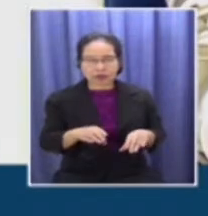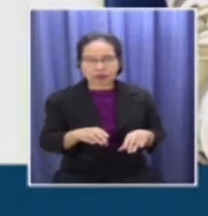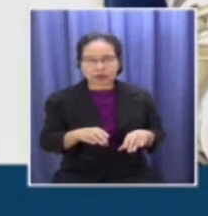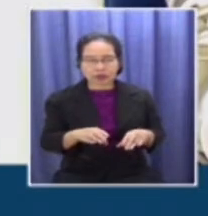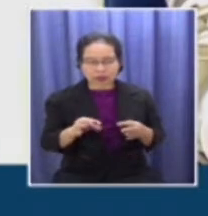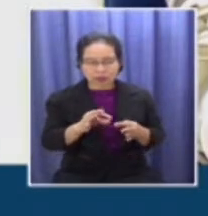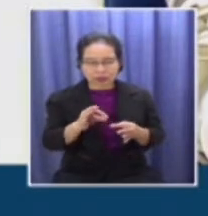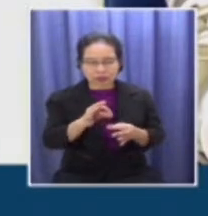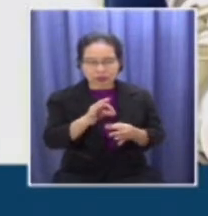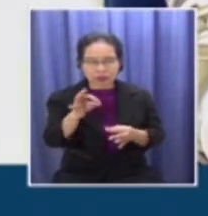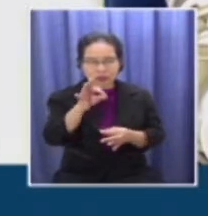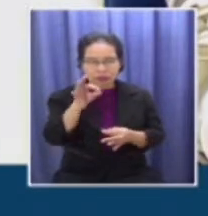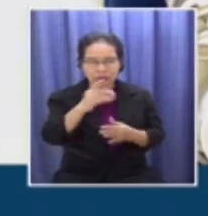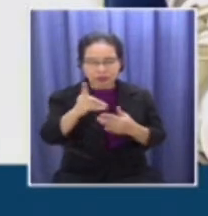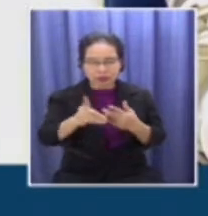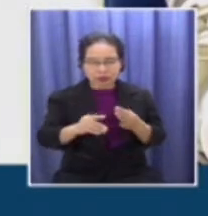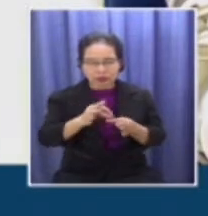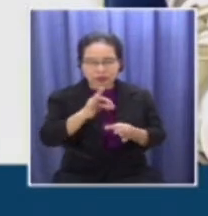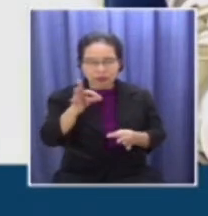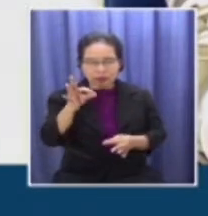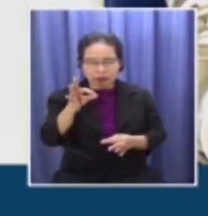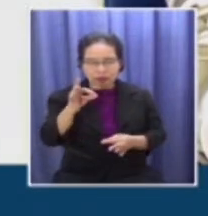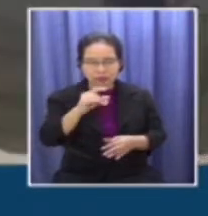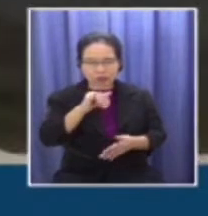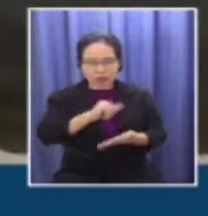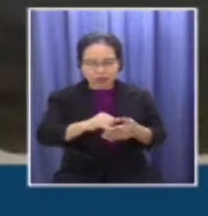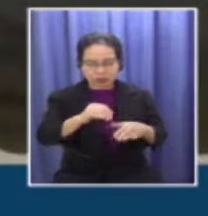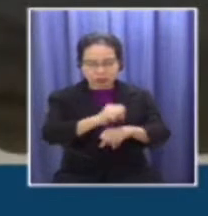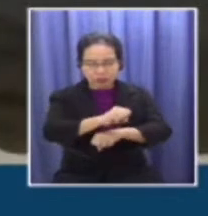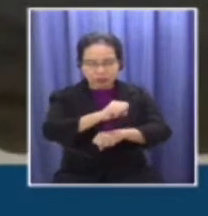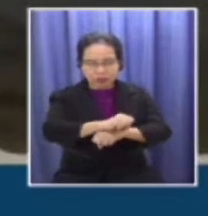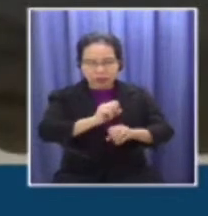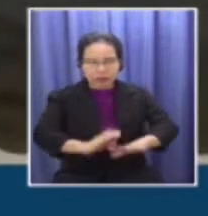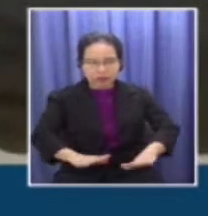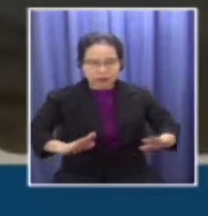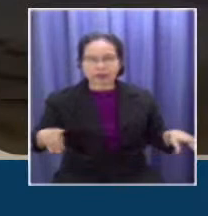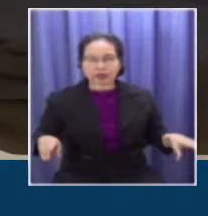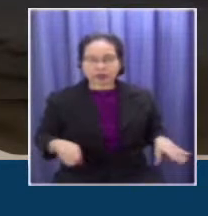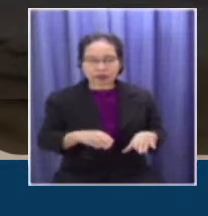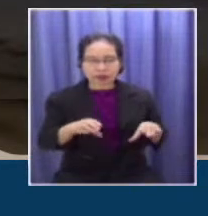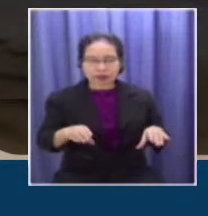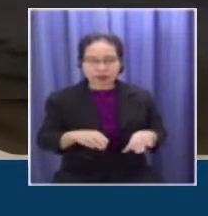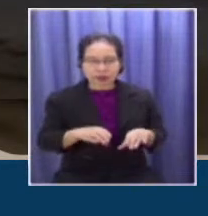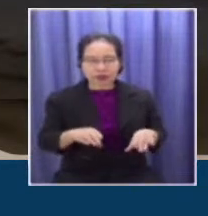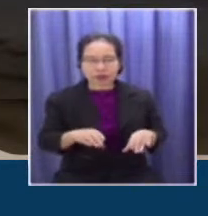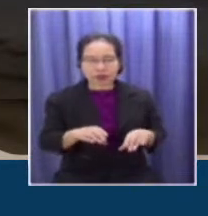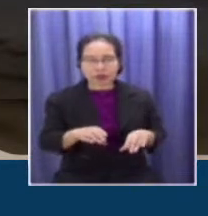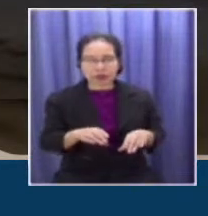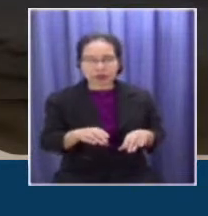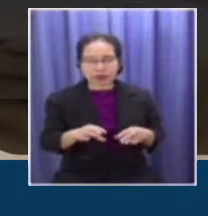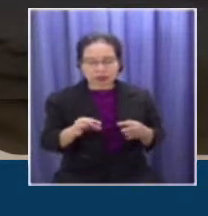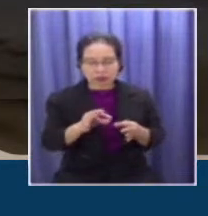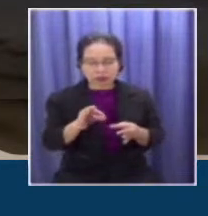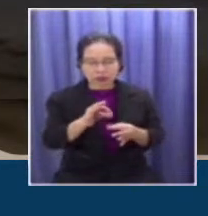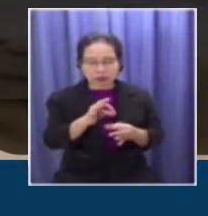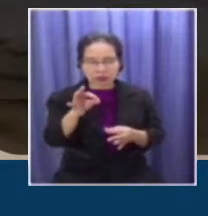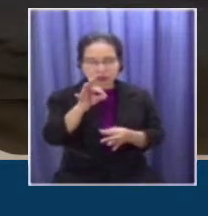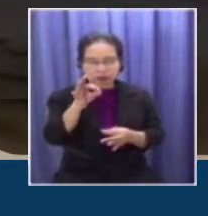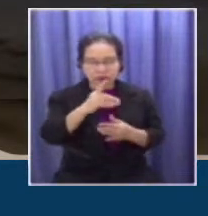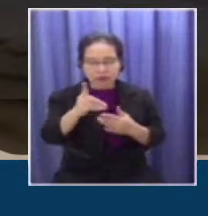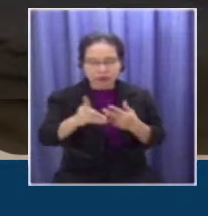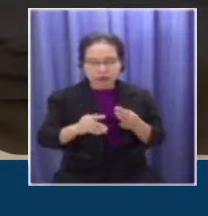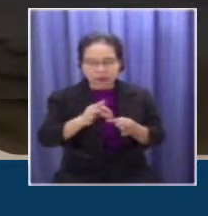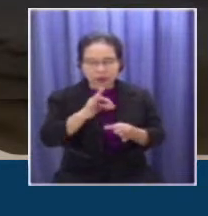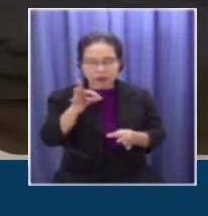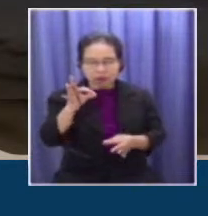asɛm ɛnɛ nkurɔfoɔ sɔre tia wɔ Nyankopɔn asɛm ɛmfa nyɛ hwee deɛ ɛde yɛn nyinaa ba ne yɛ honhom